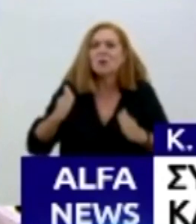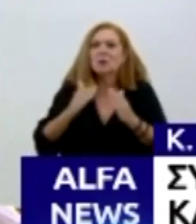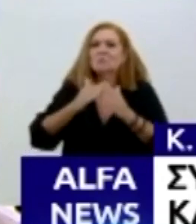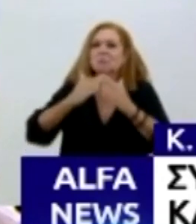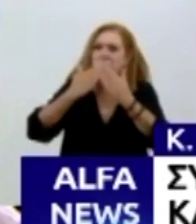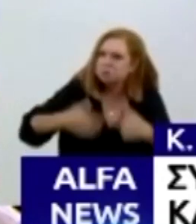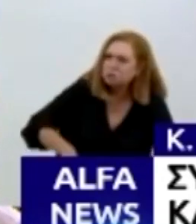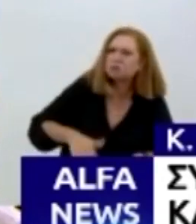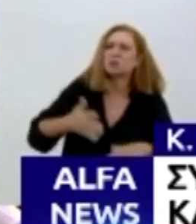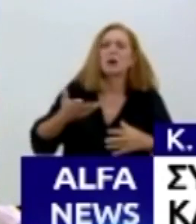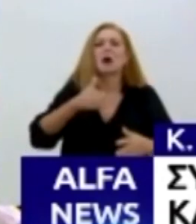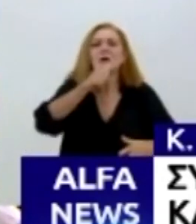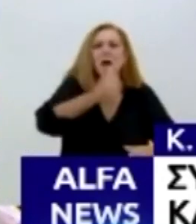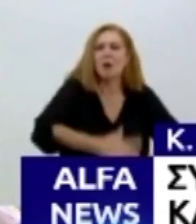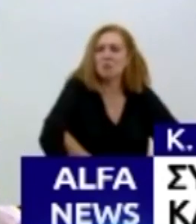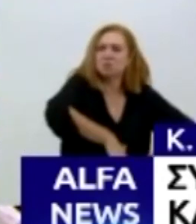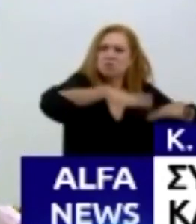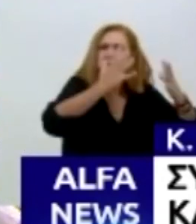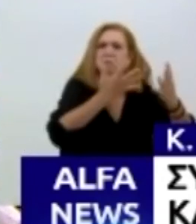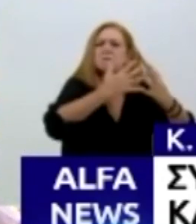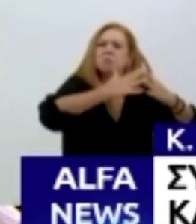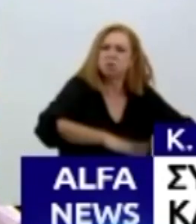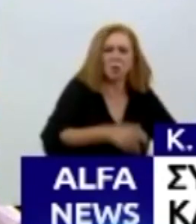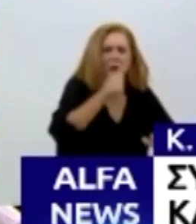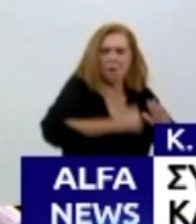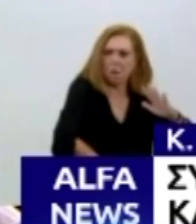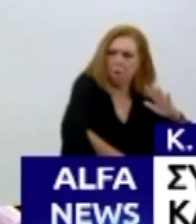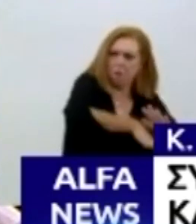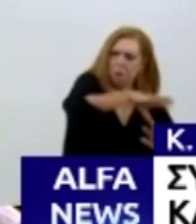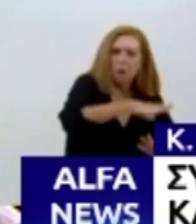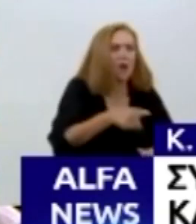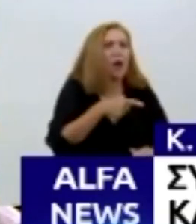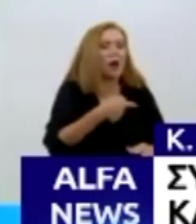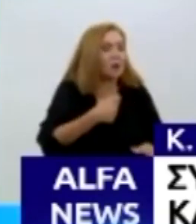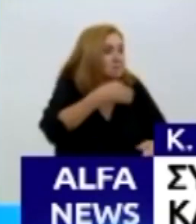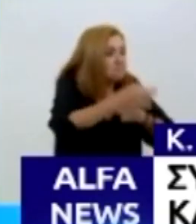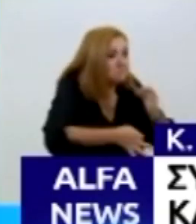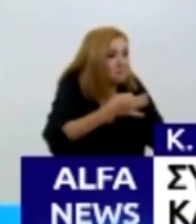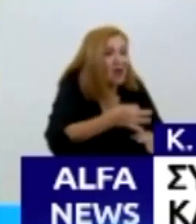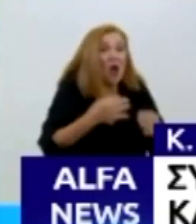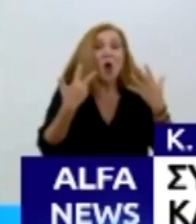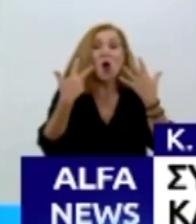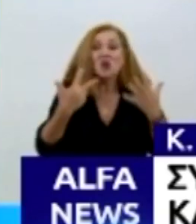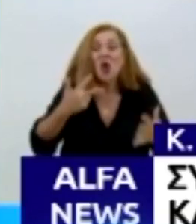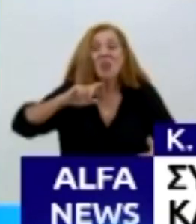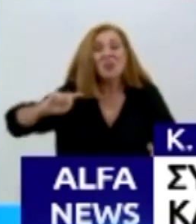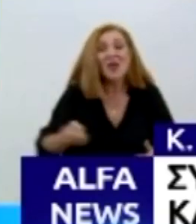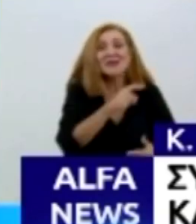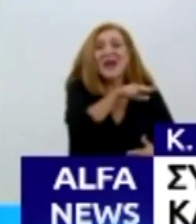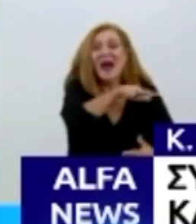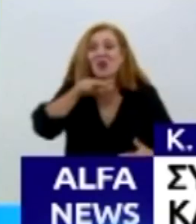του στα πλημμυρισμένα χωριά του Παλαμά ότι στη Θεσσαλία έπεσαν 8 δισεκατομμύρια τόνοι